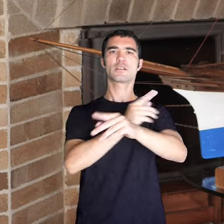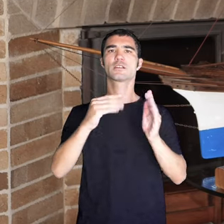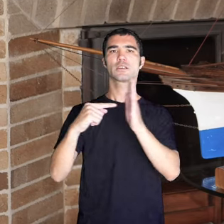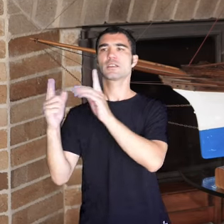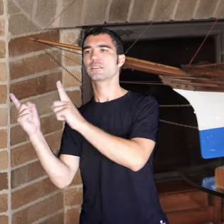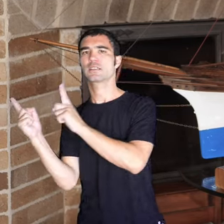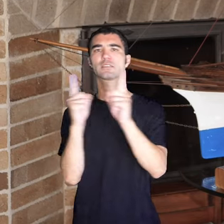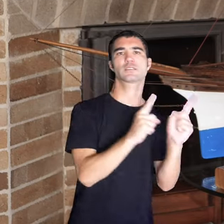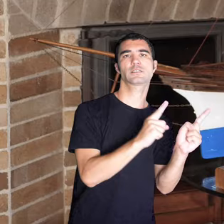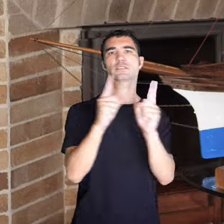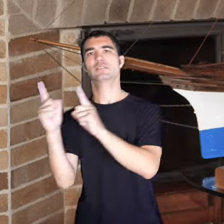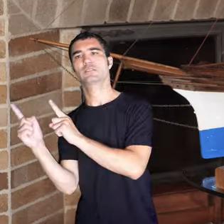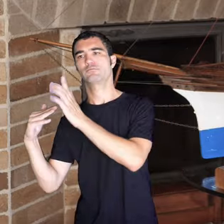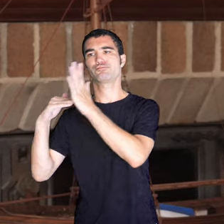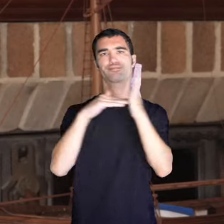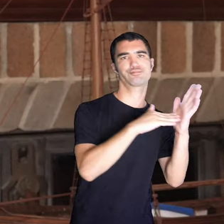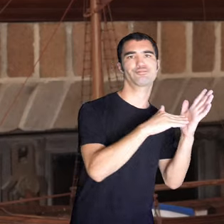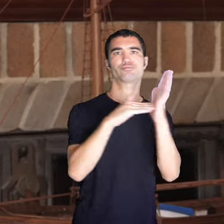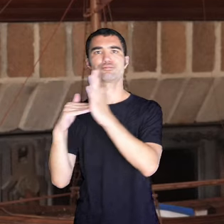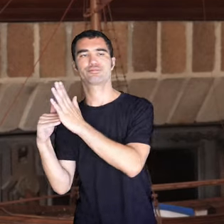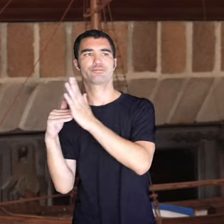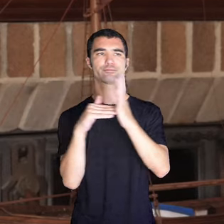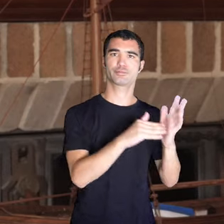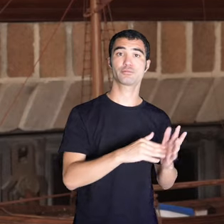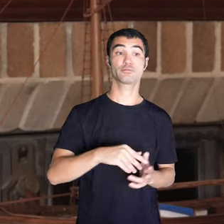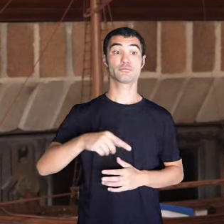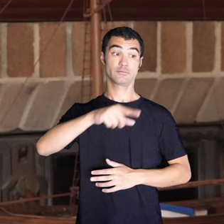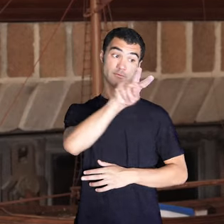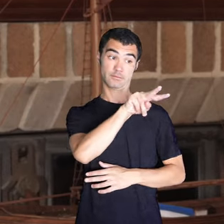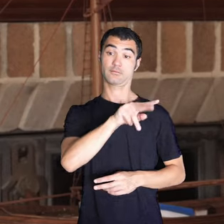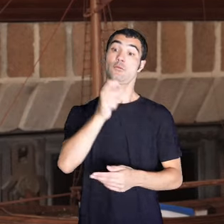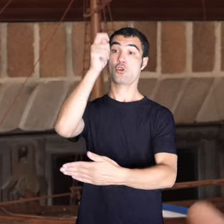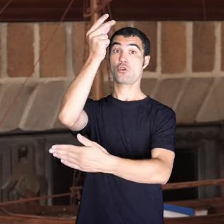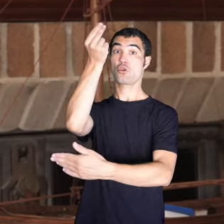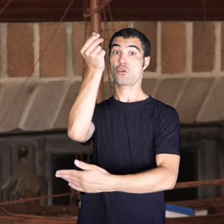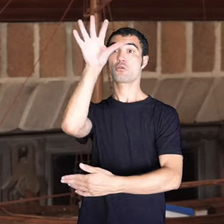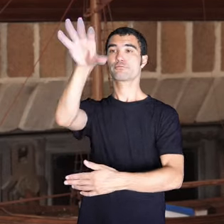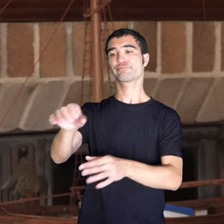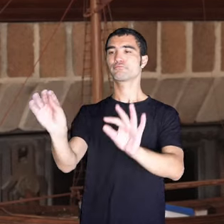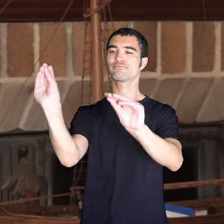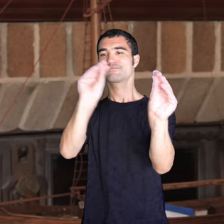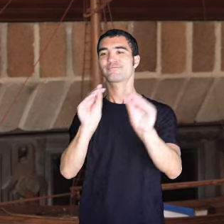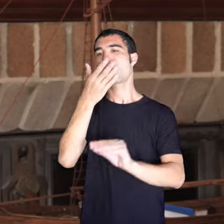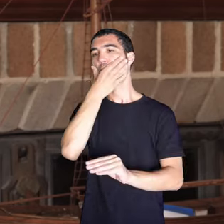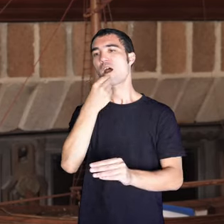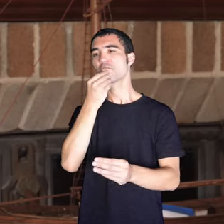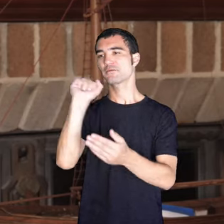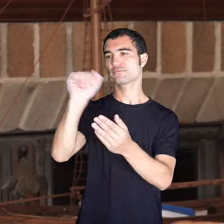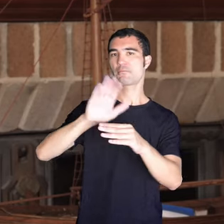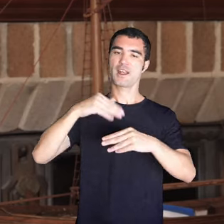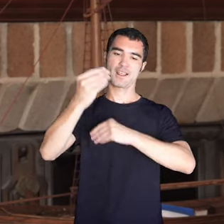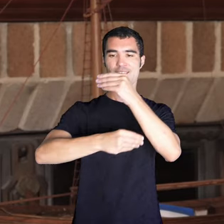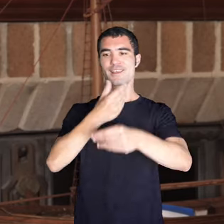transport de mercancies. La compraren, la adecentaren un poc per fer aquesta feina